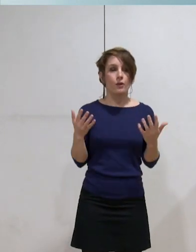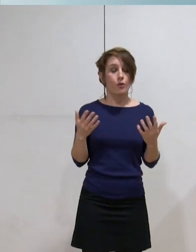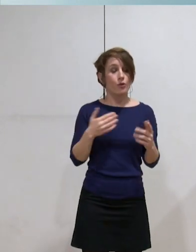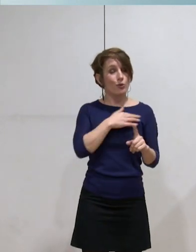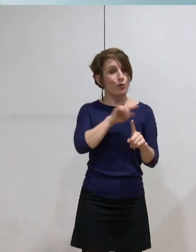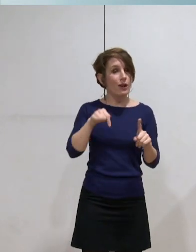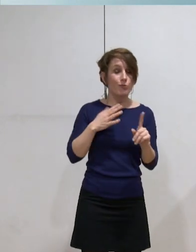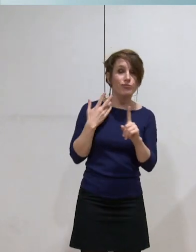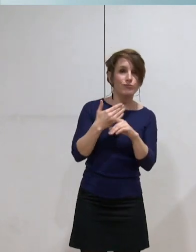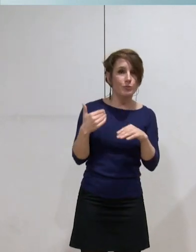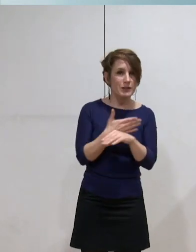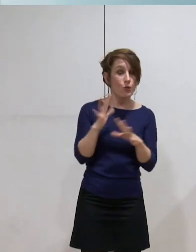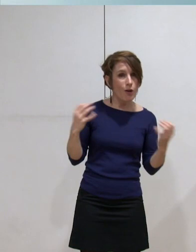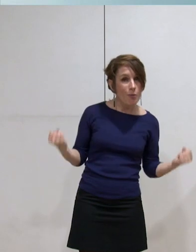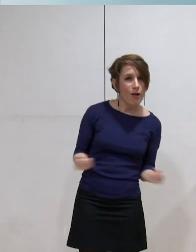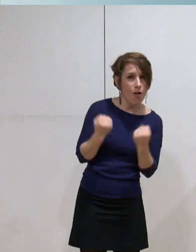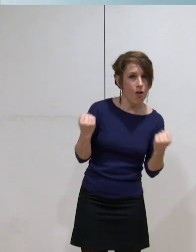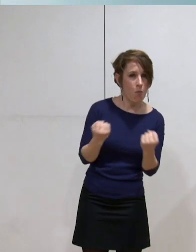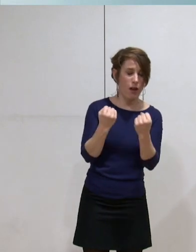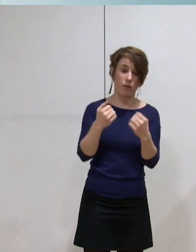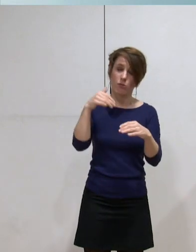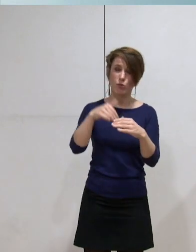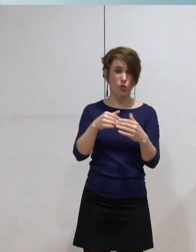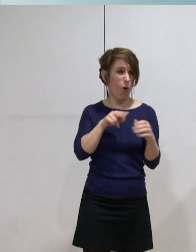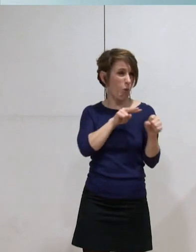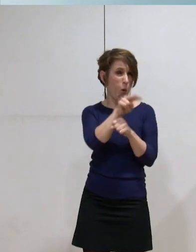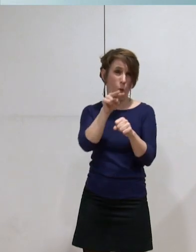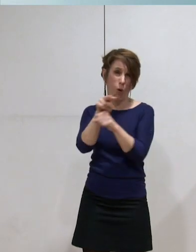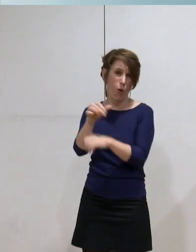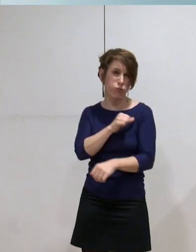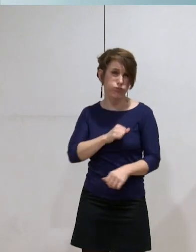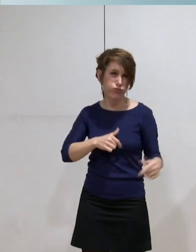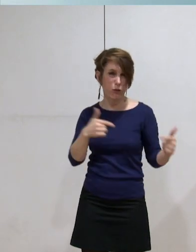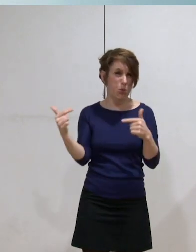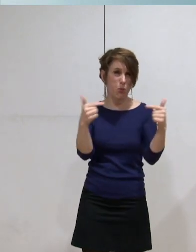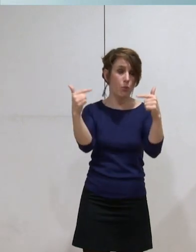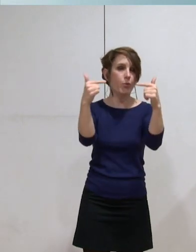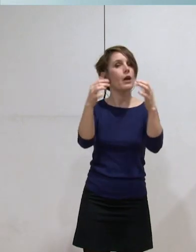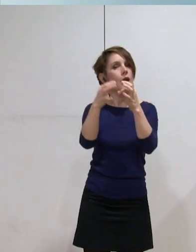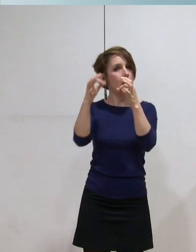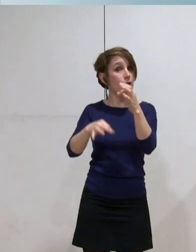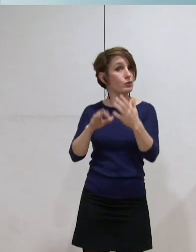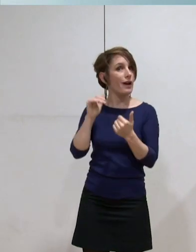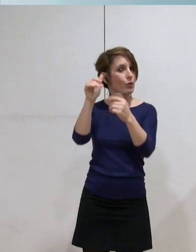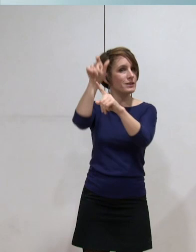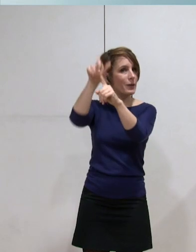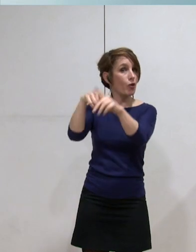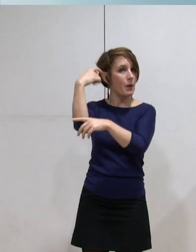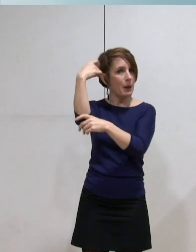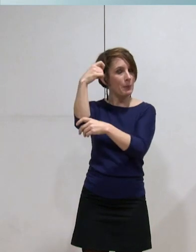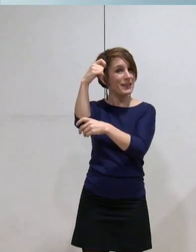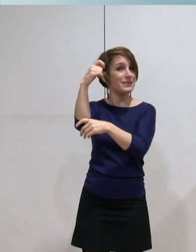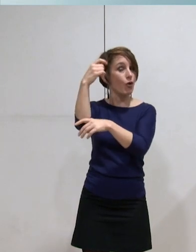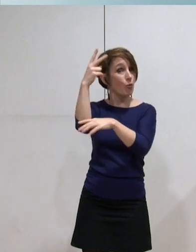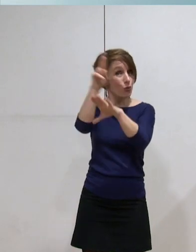a été marquée par certains débordement le président du conseil régional montre qu'il est le président de